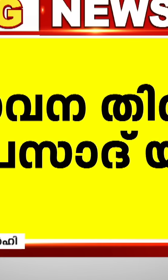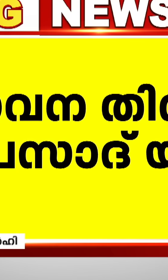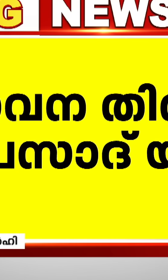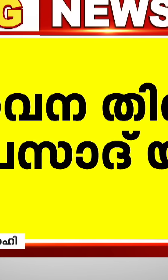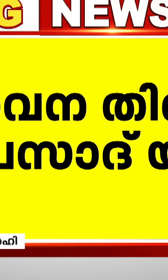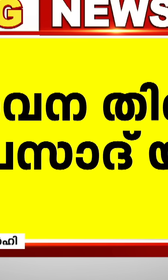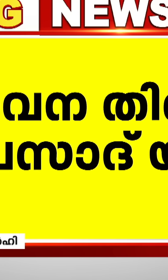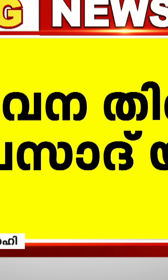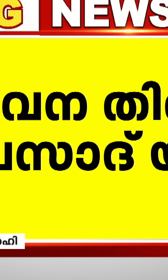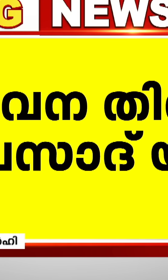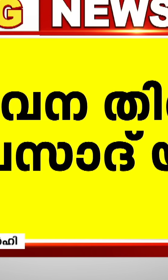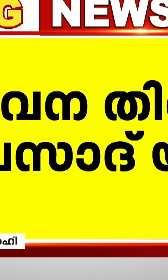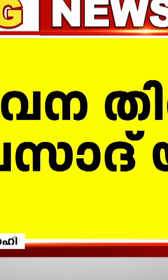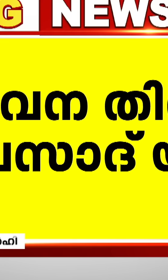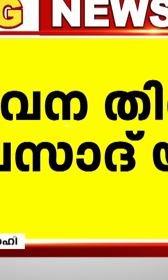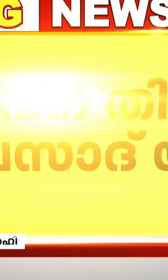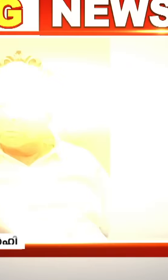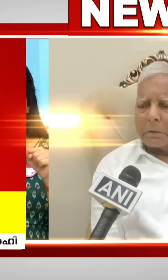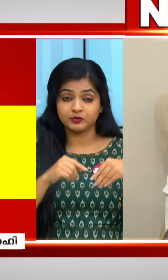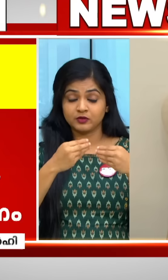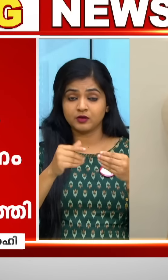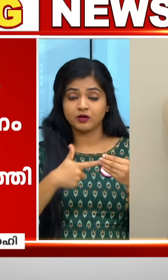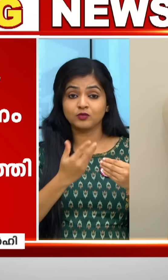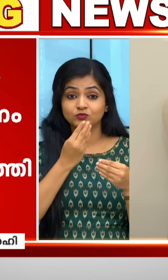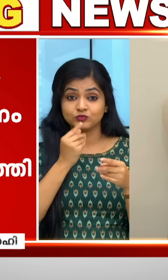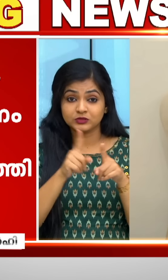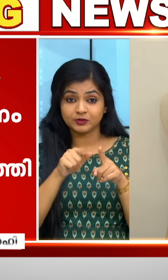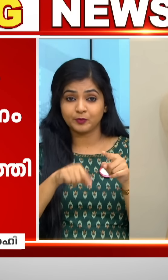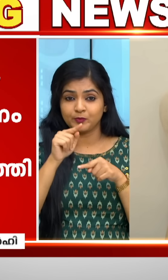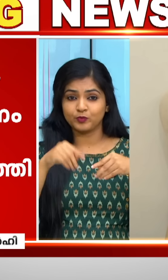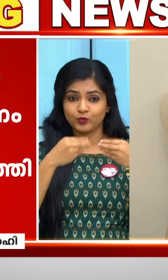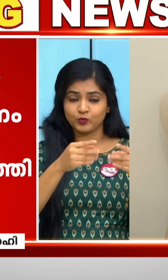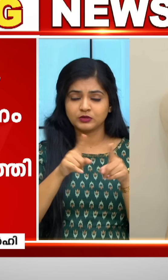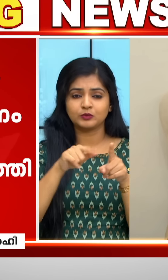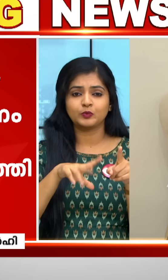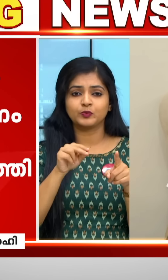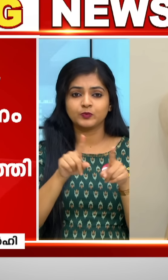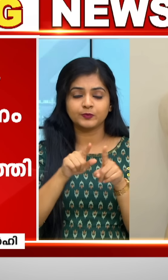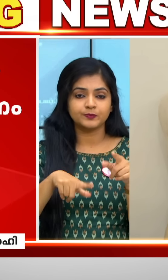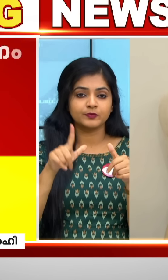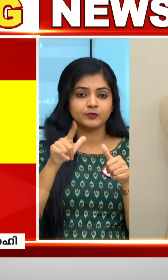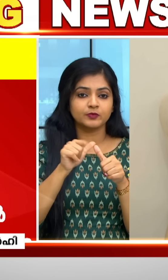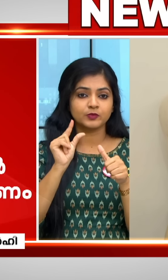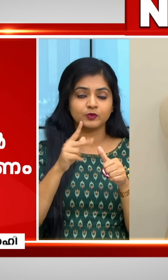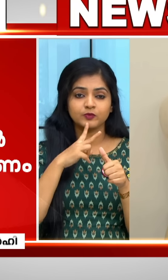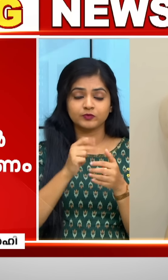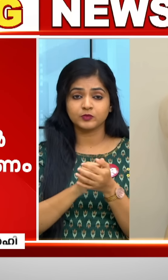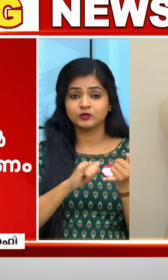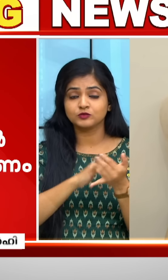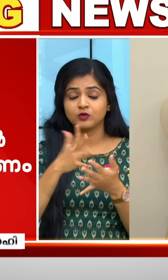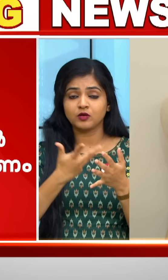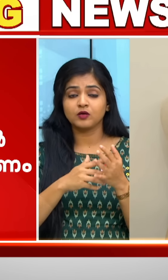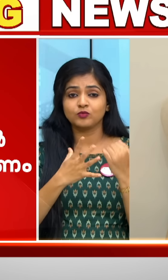വന്നിരിക്കുന്നത്. സംവരണം മതത്തിന്റെ അടിസ്ഥാനത്തിലല്ല എന്നാണ് വിശദീകരണം. അതോടൊപ്പം തന്നെ സാമൂഹികമായിട്ടുള്ള പിന്നോക്കാവസ്ഥയെല്ലാം